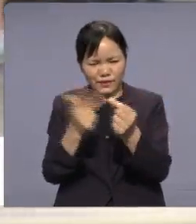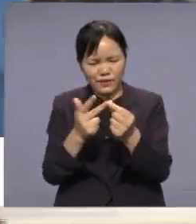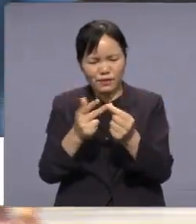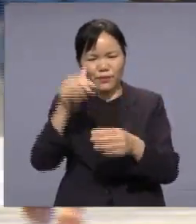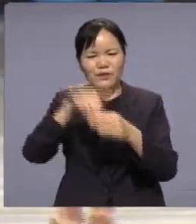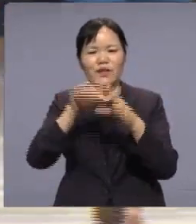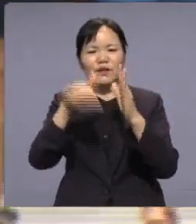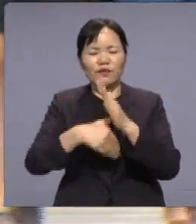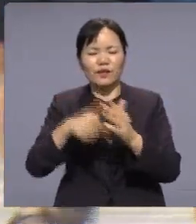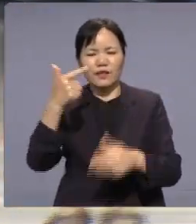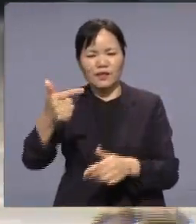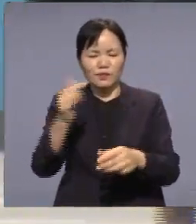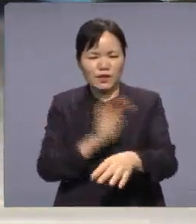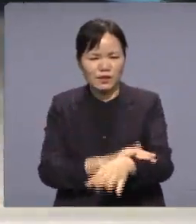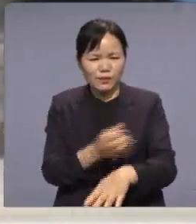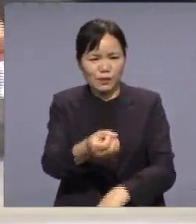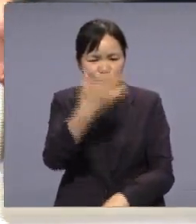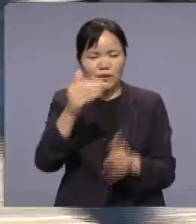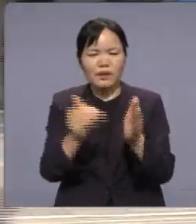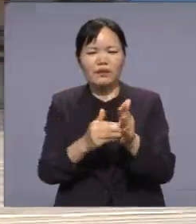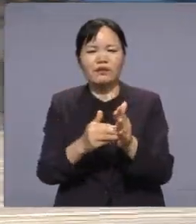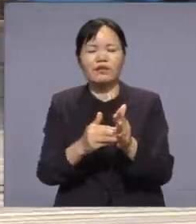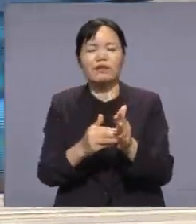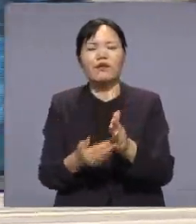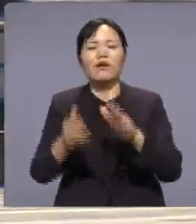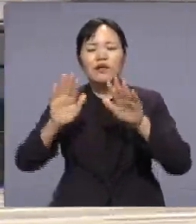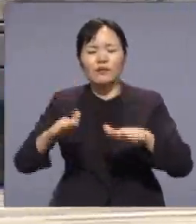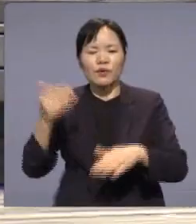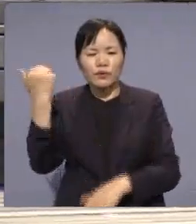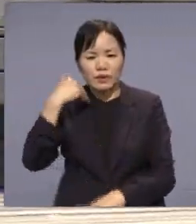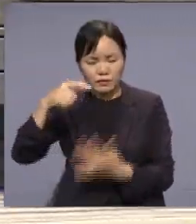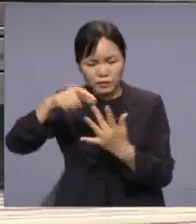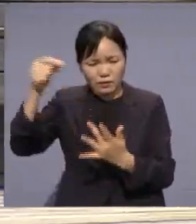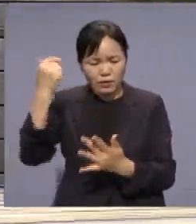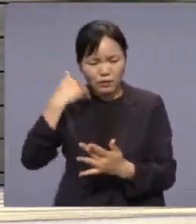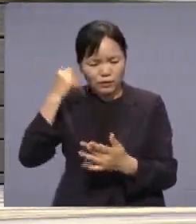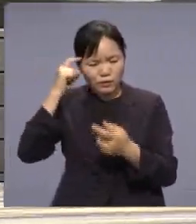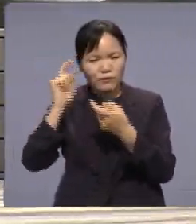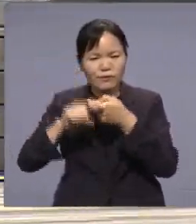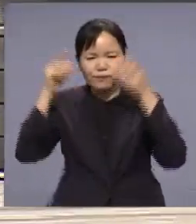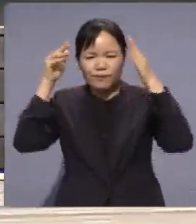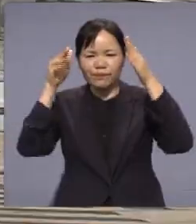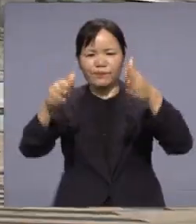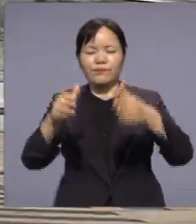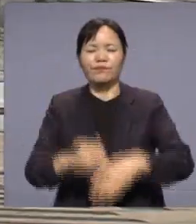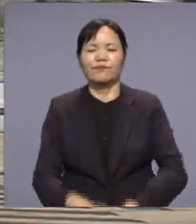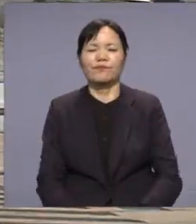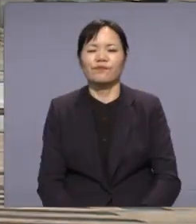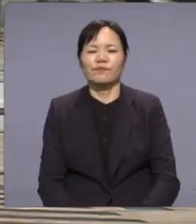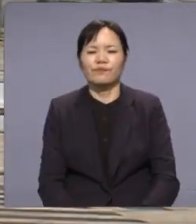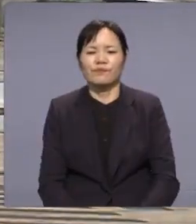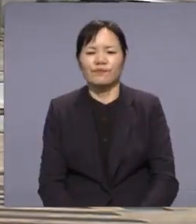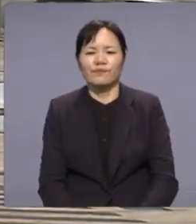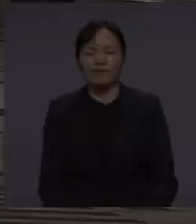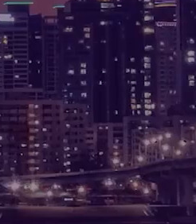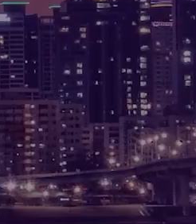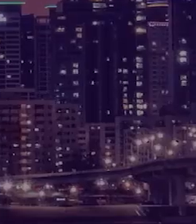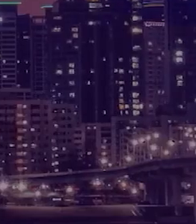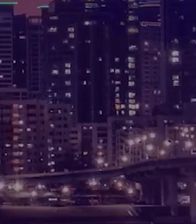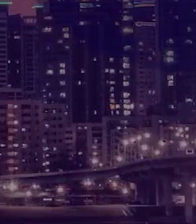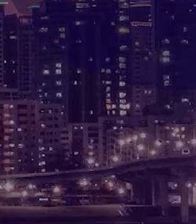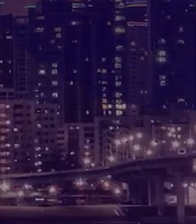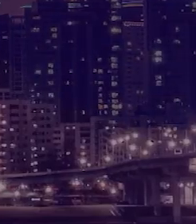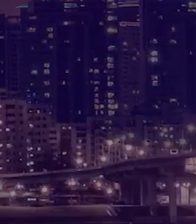진영 시장 후보 선을 들어준 부천 표심. 이번엔 누굴 선택할지 주목됩니다. OBS 뉴스 유은총입니다.